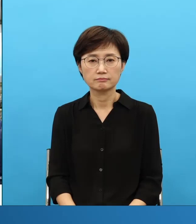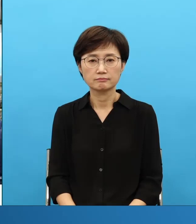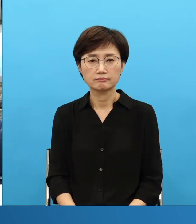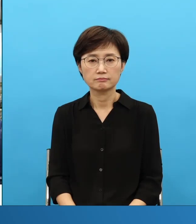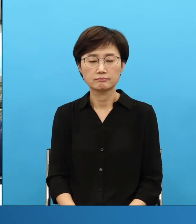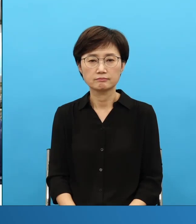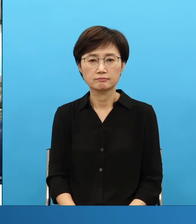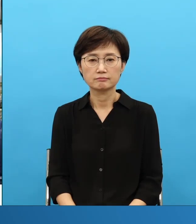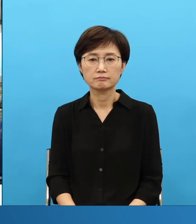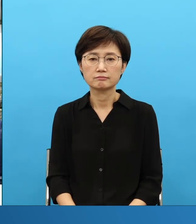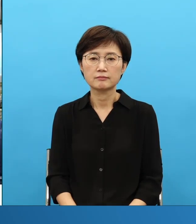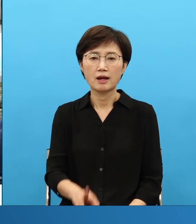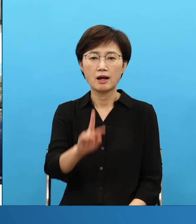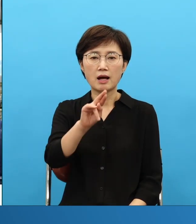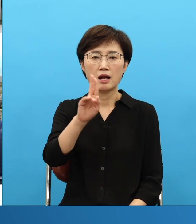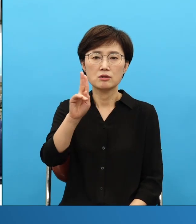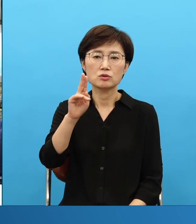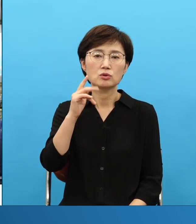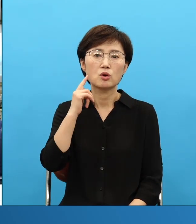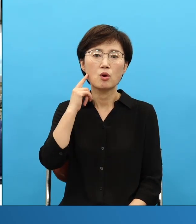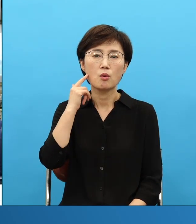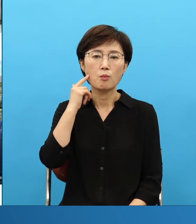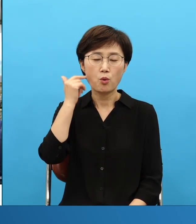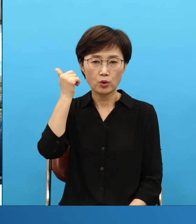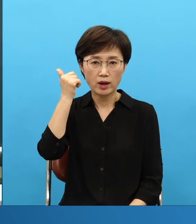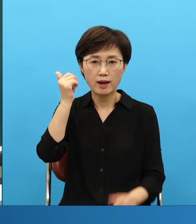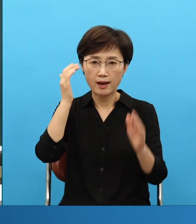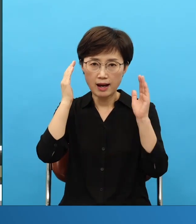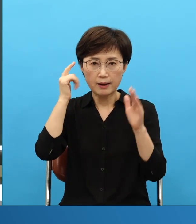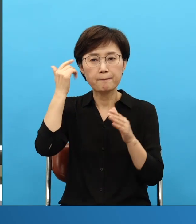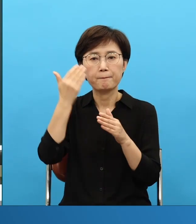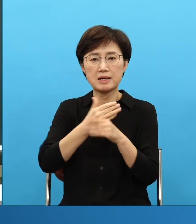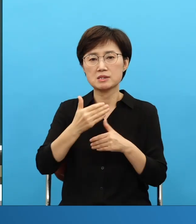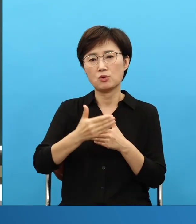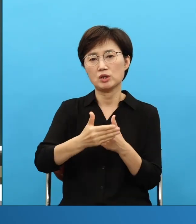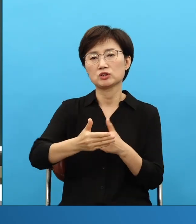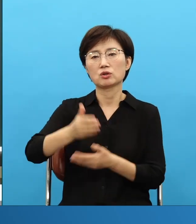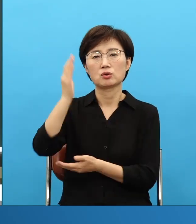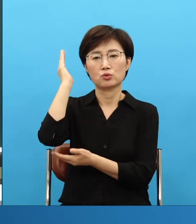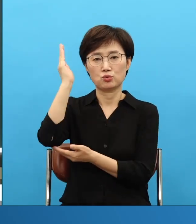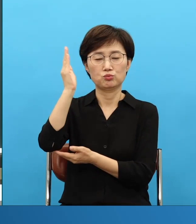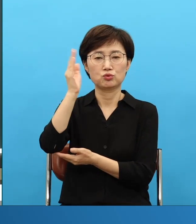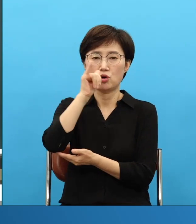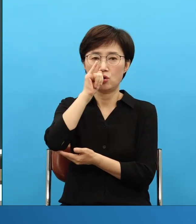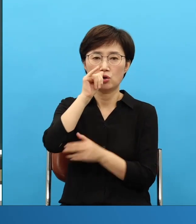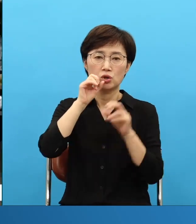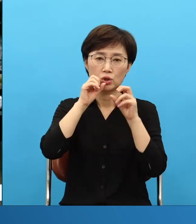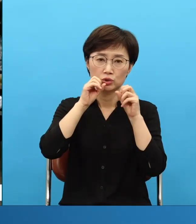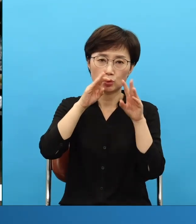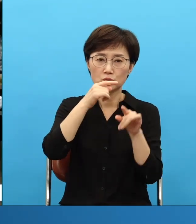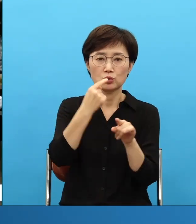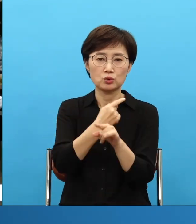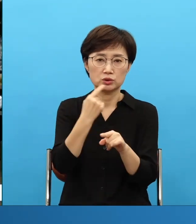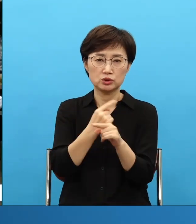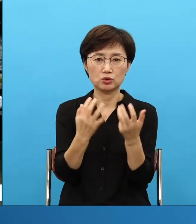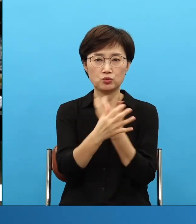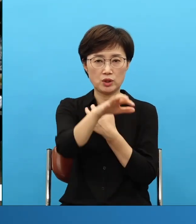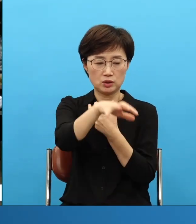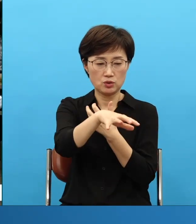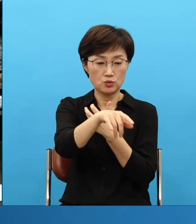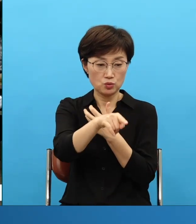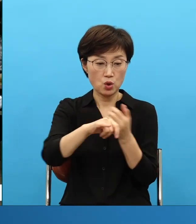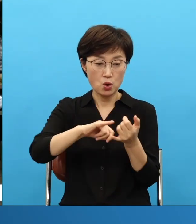류광수 목사가 안류 목회학 박사과정 강의를 통해 전도운동의 본론인 전도, 치유, 회당의